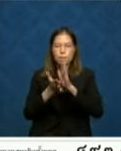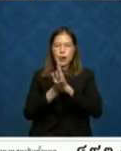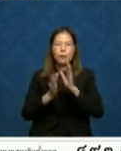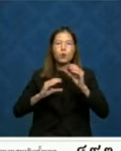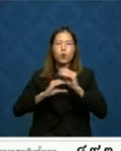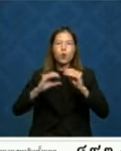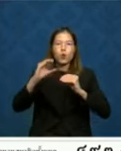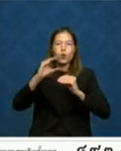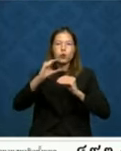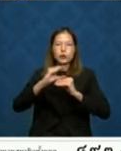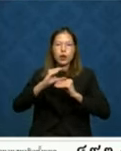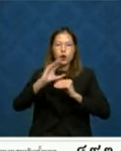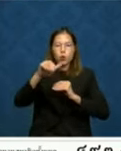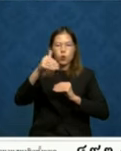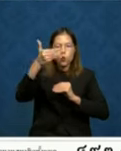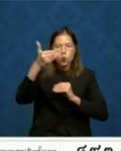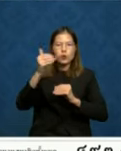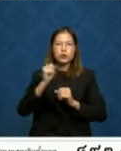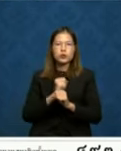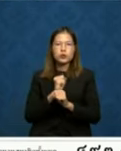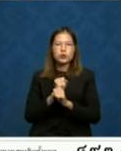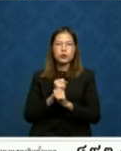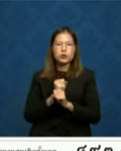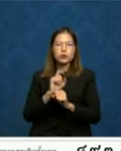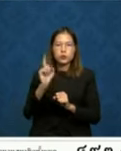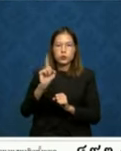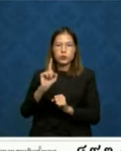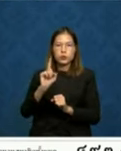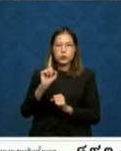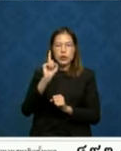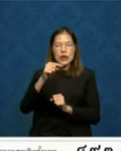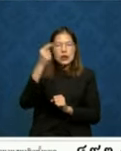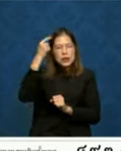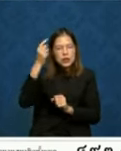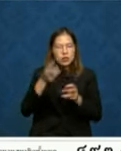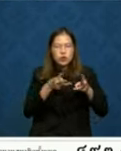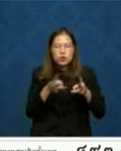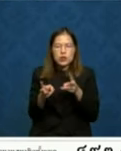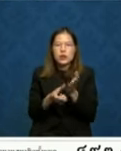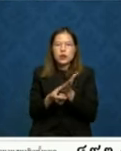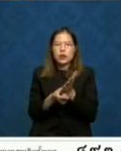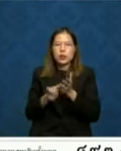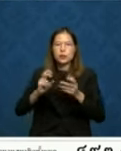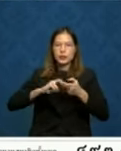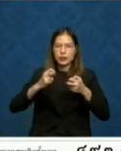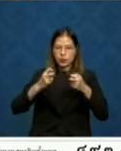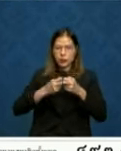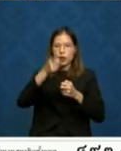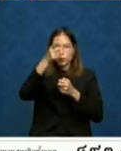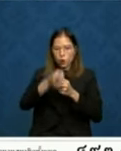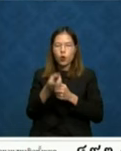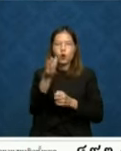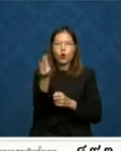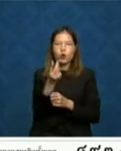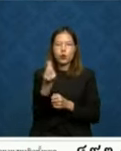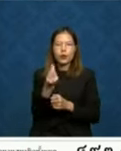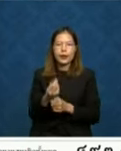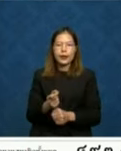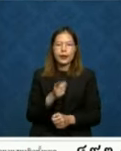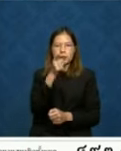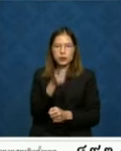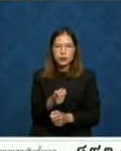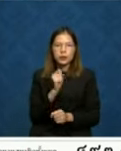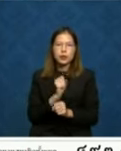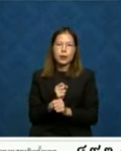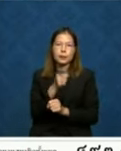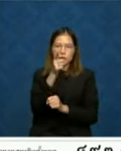างภาษีสรรพสามิตครับยิ่งไปกว่านั้นครับผมคิดว่าแนวทางการแก้ปัญหามันต้องเร่งด่วนแล้วก็จริงจังครับเพื่อ